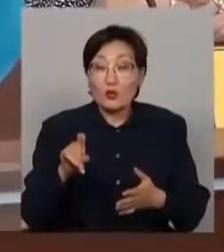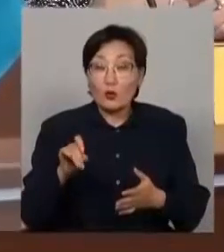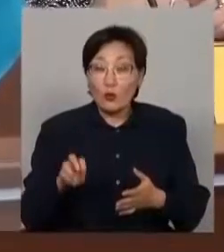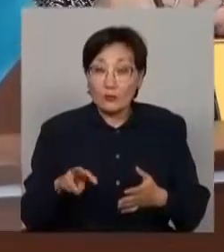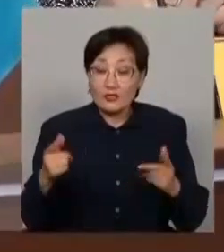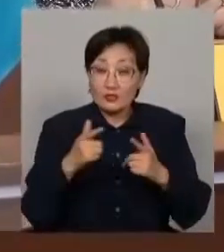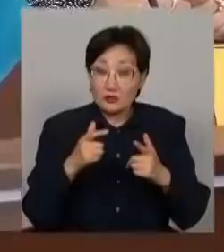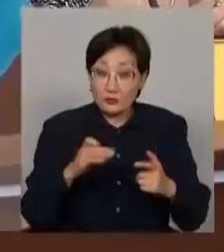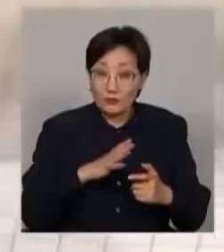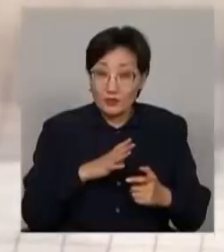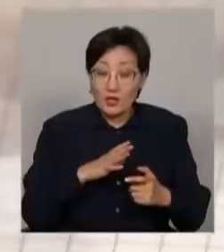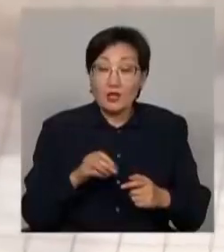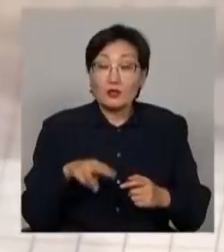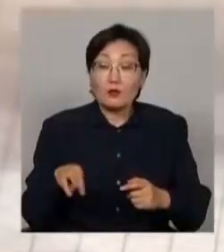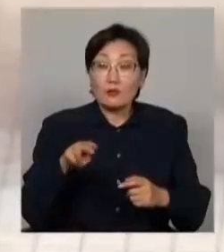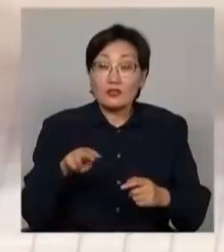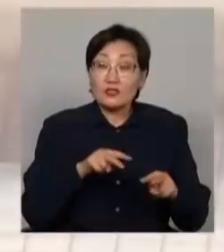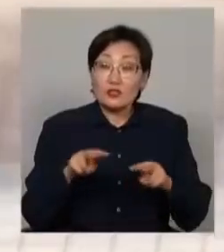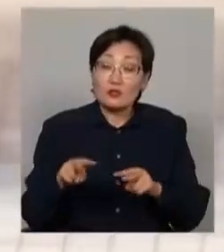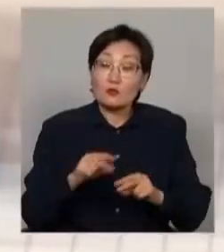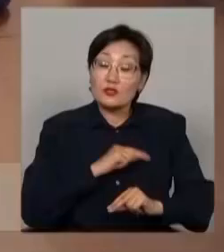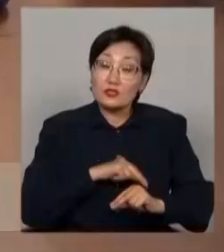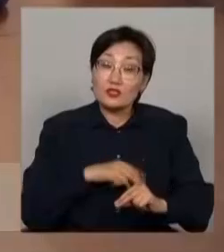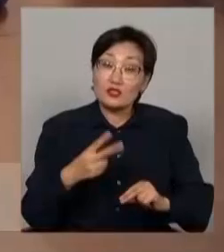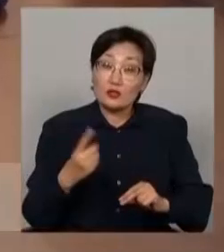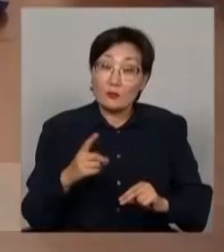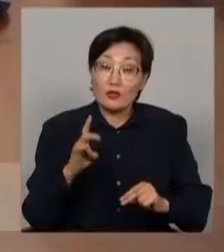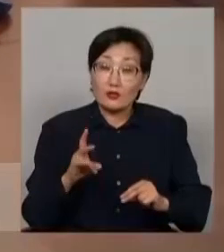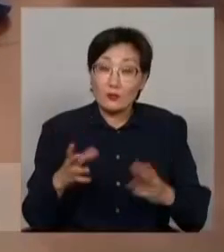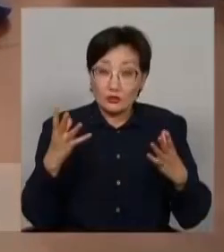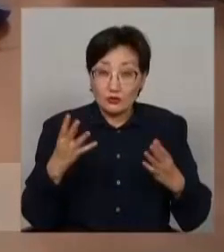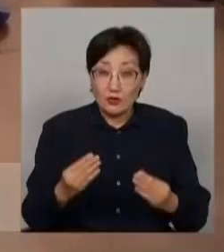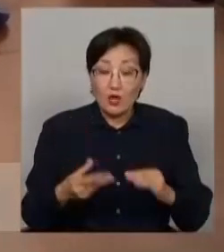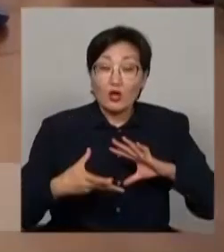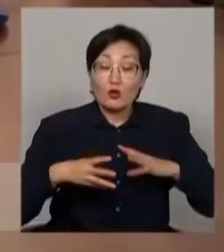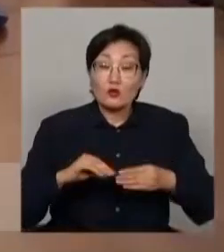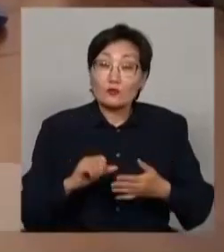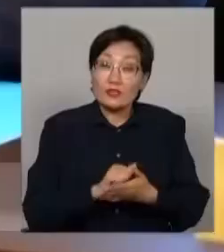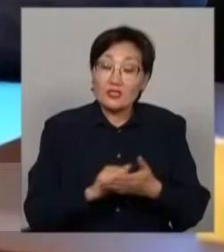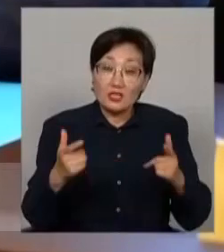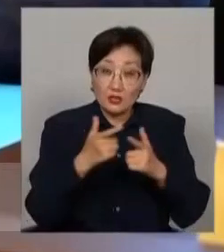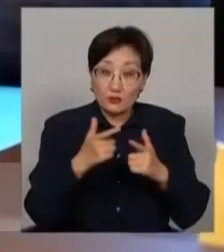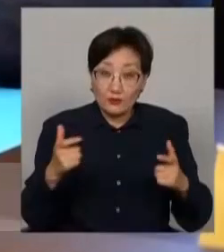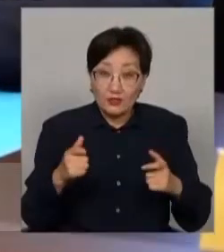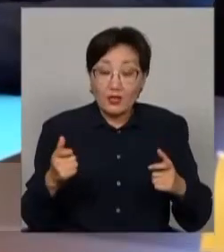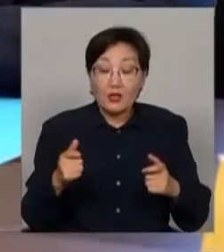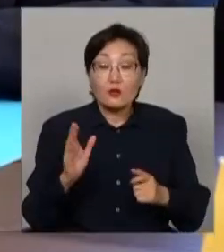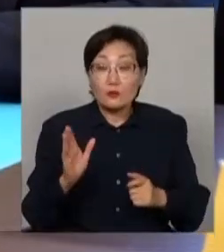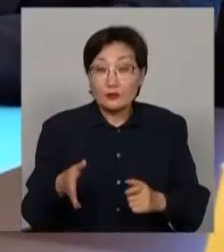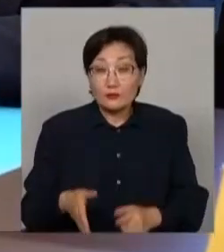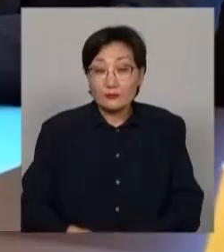хабарлады. Айтуынша, ТМД байқаушылар миссиясы 21 қарашада қорытынды құжатын жария етіп, мәлімдеме